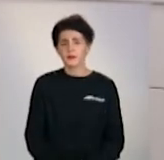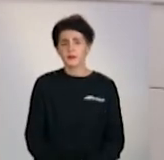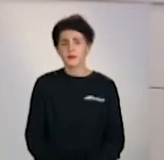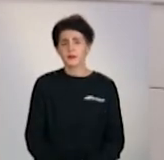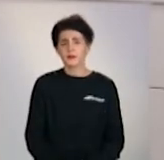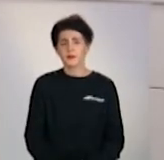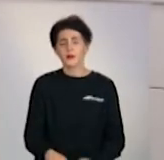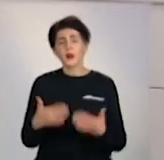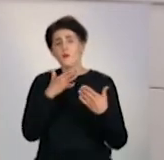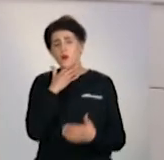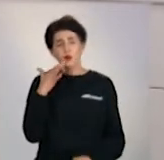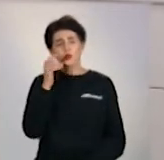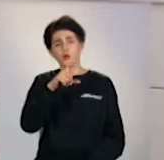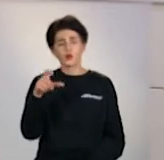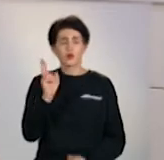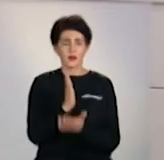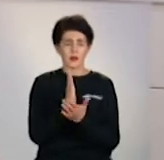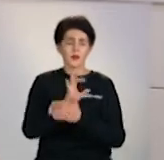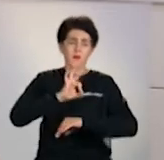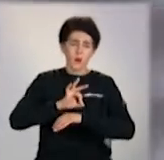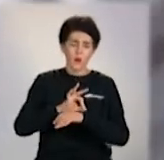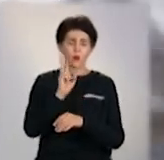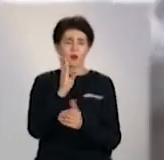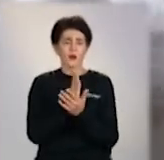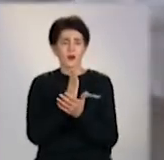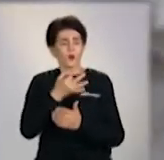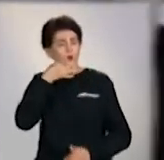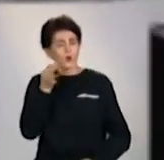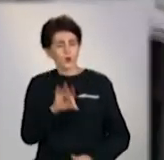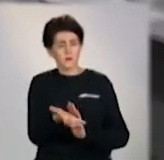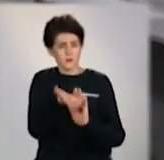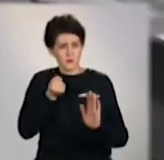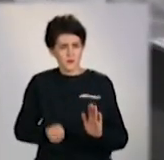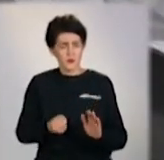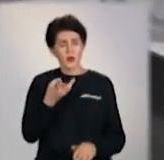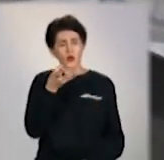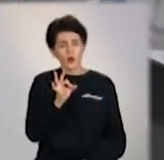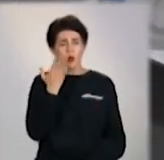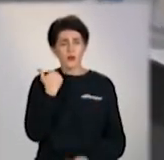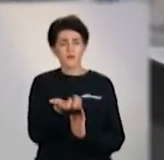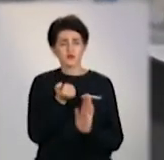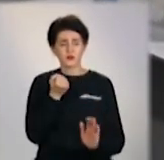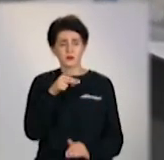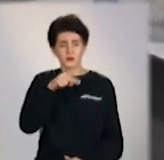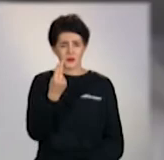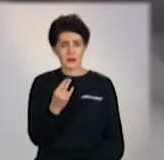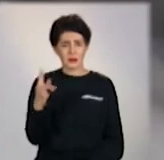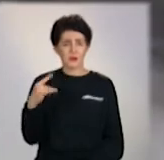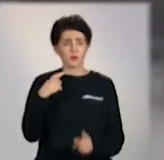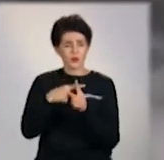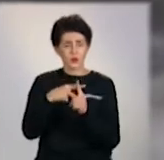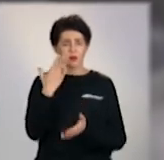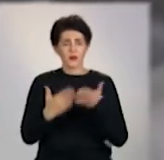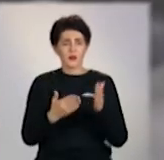більшість хтось вже перехворів і має вже свій досвід. Але все одно від отримання позитивного ПЛР або втрати